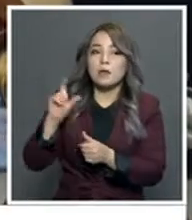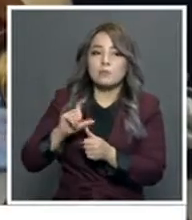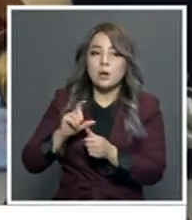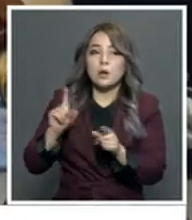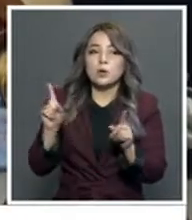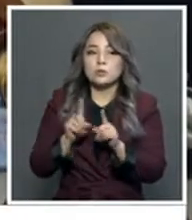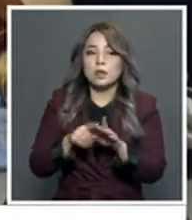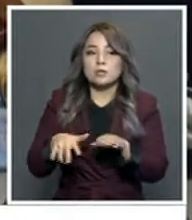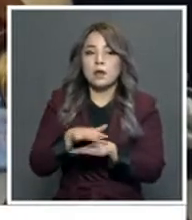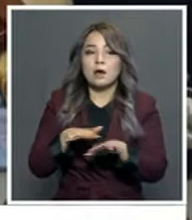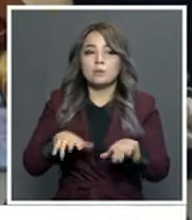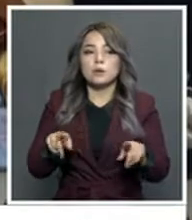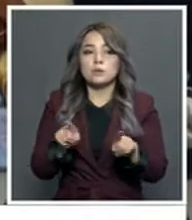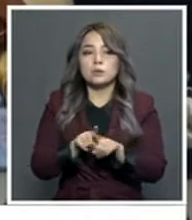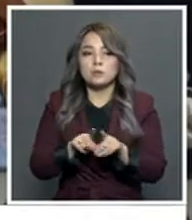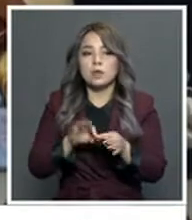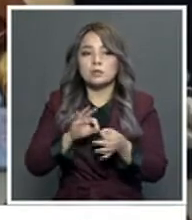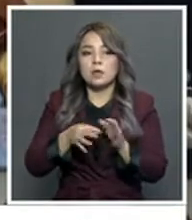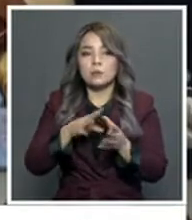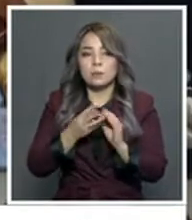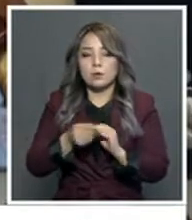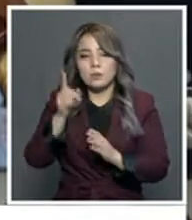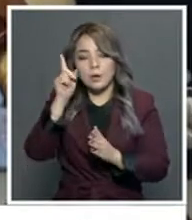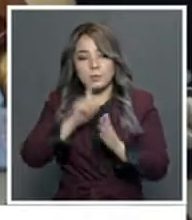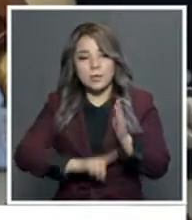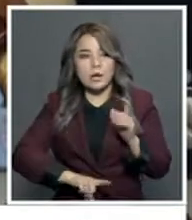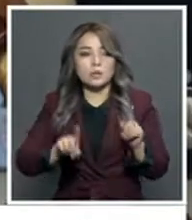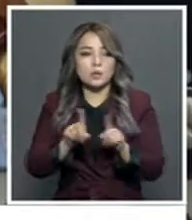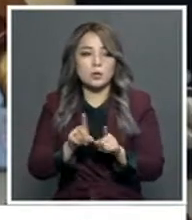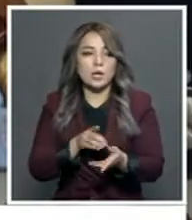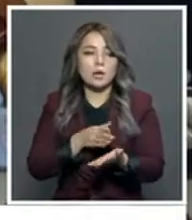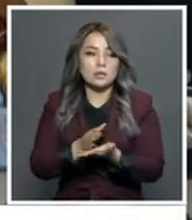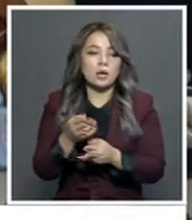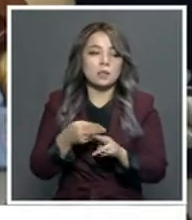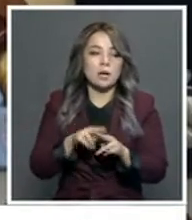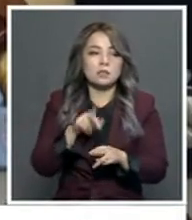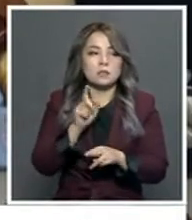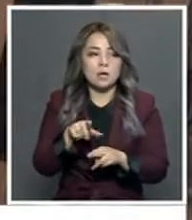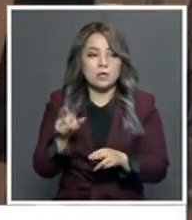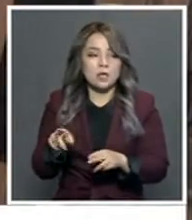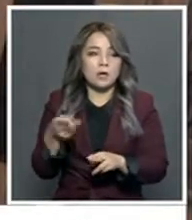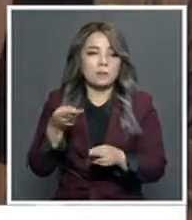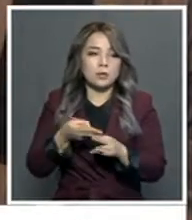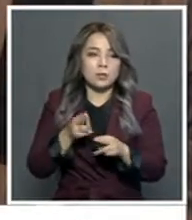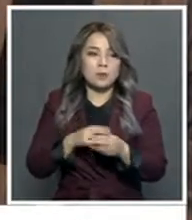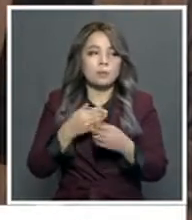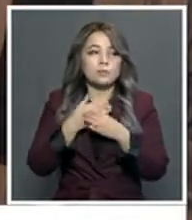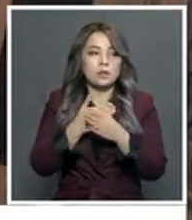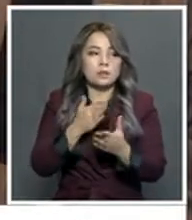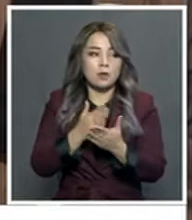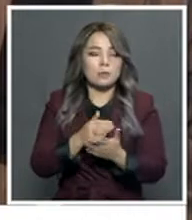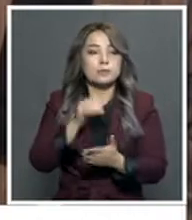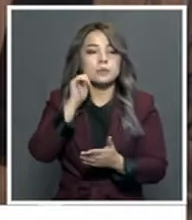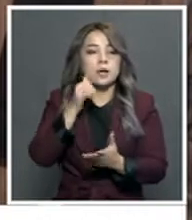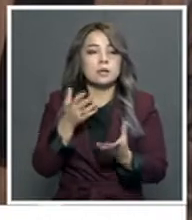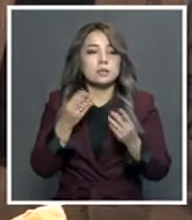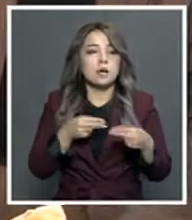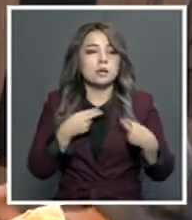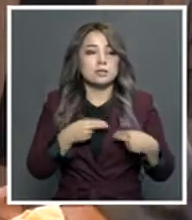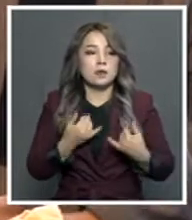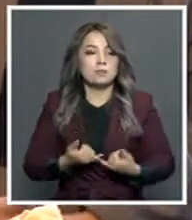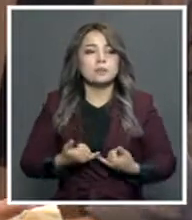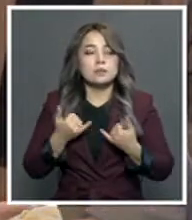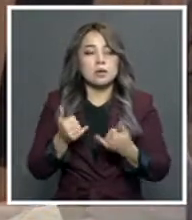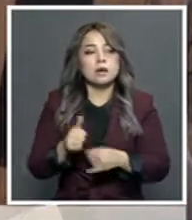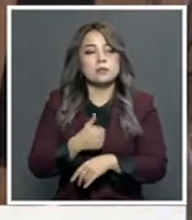ашып, жастардың барлығын осы имандылыққа бет бұрғызған осы кісінің арқасы деп ойлаймыз. Еткен еңбегіне,